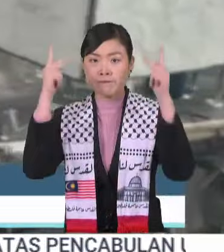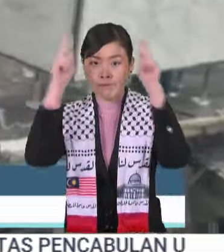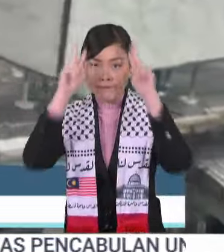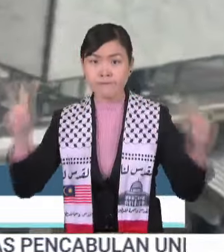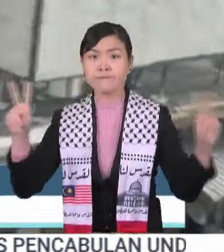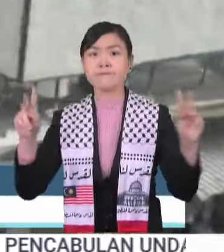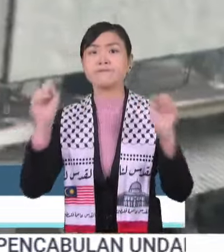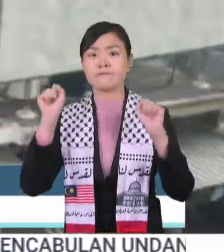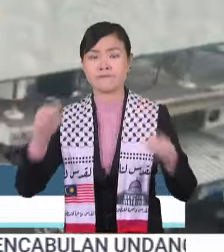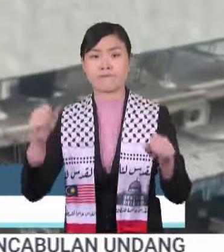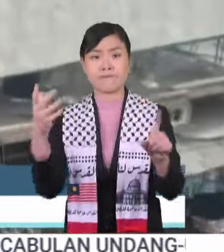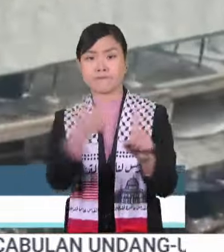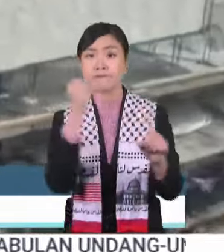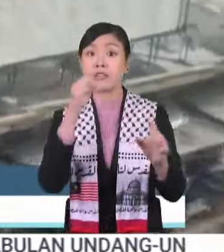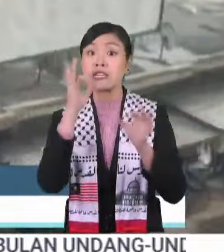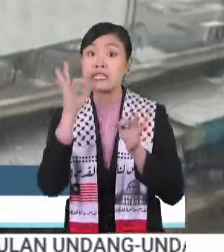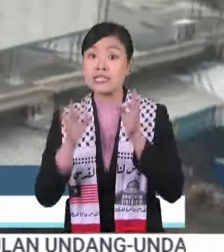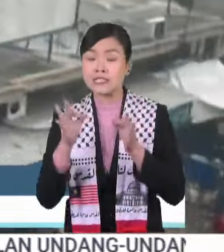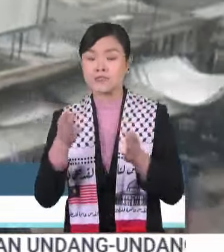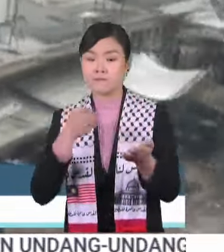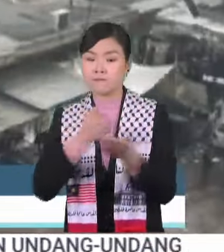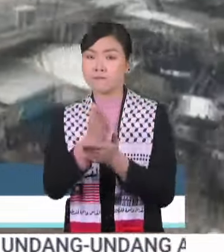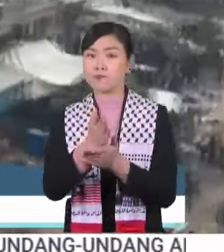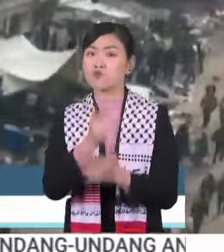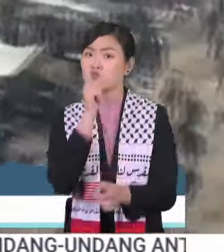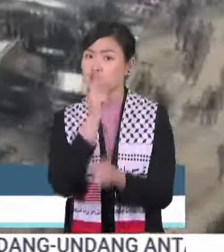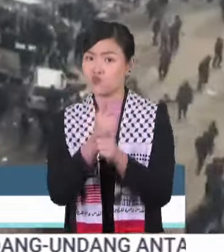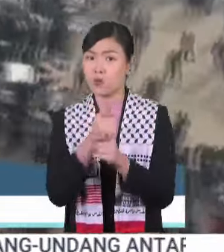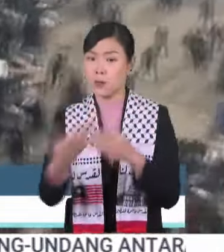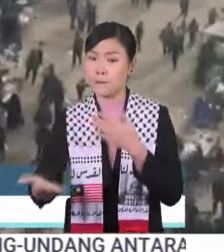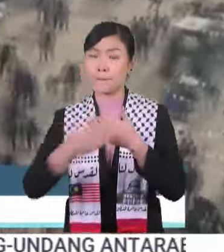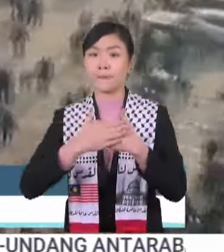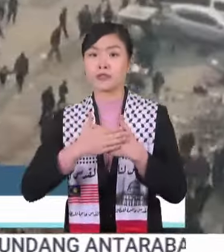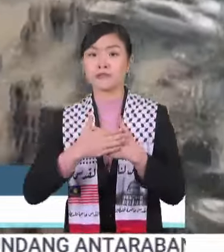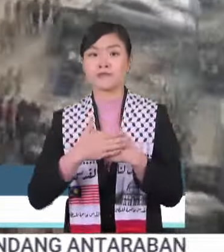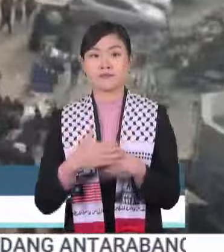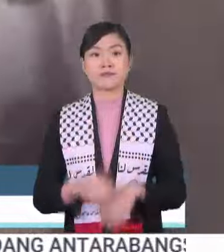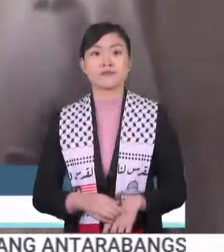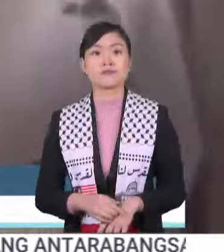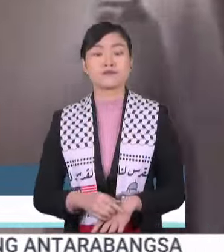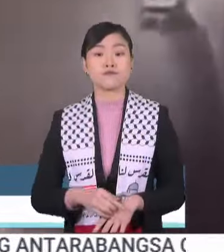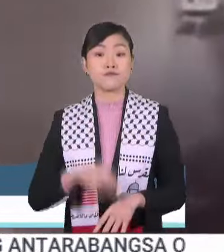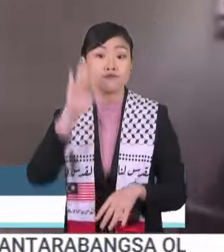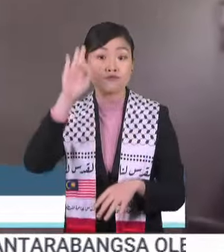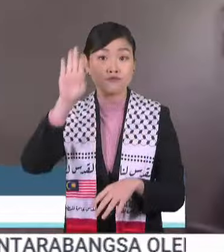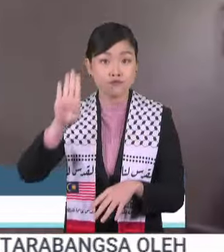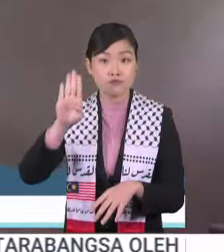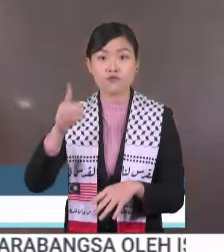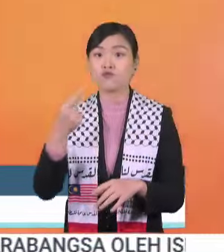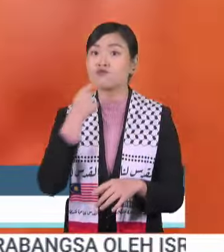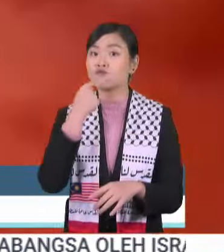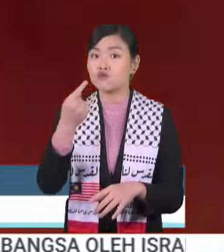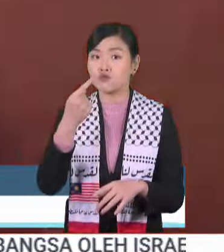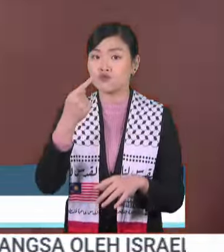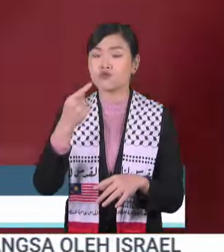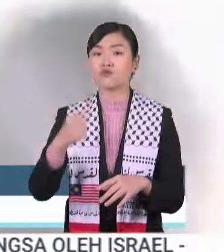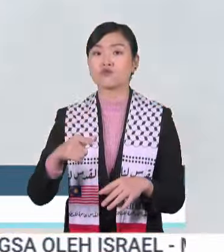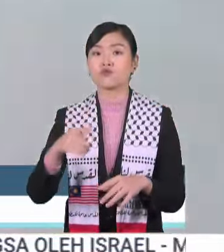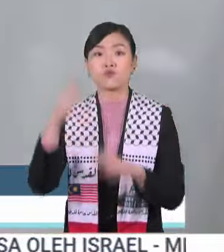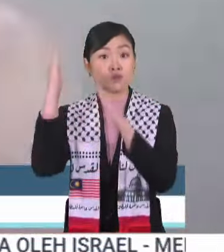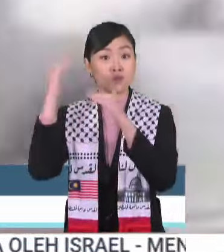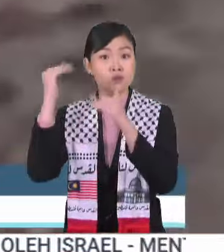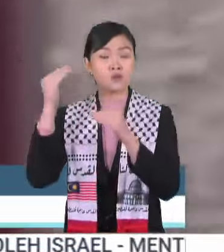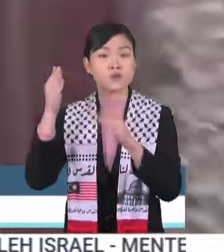dipertahan jika hak sebenar dikembalikan kepada yang berhak menerusi catatan di Facebook Datuk Seri anar Ibrahim memaklumkan hasrat